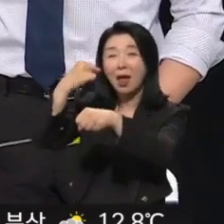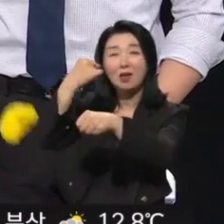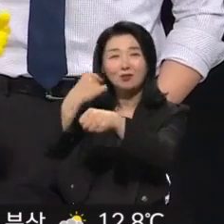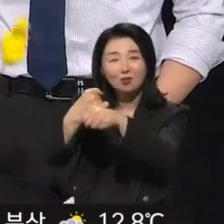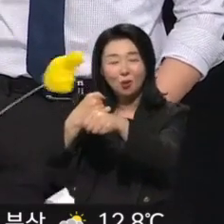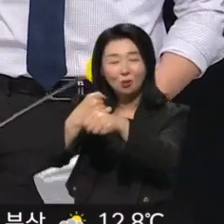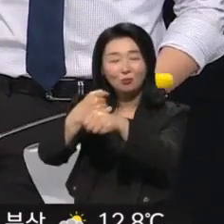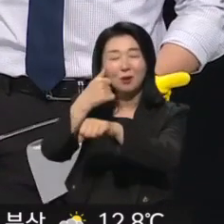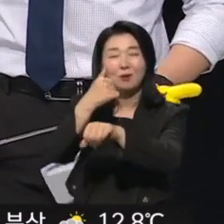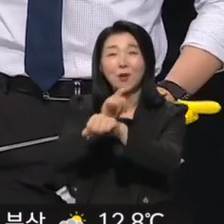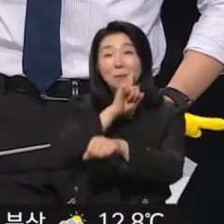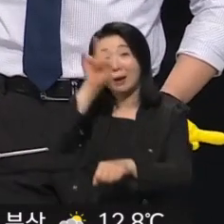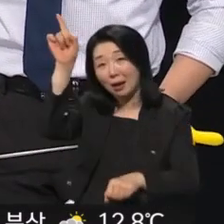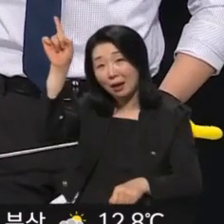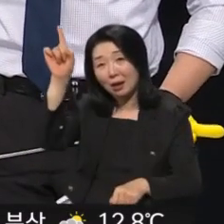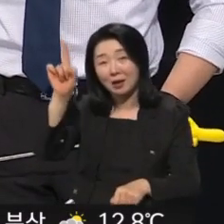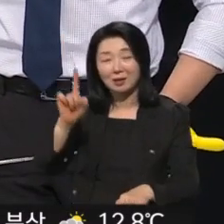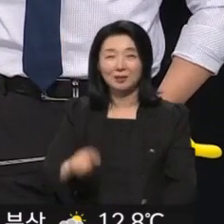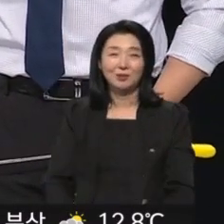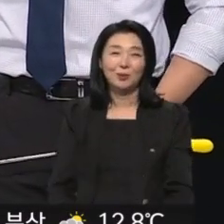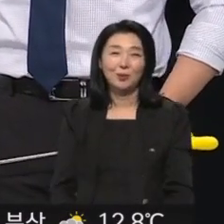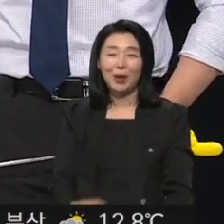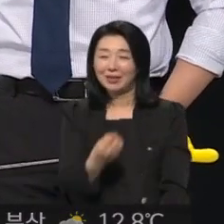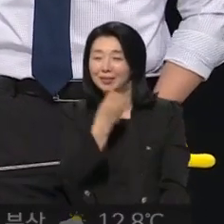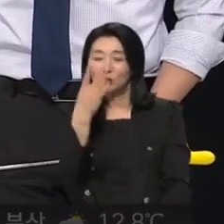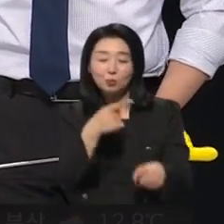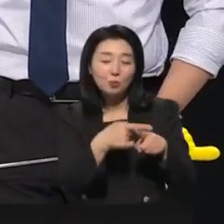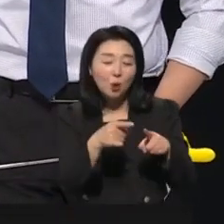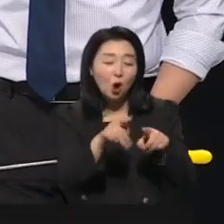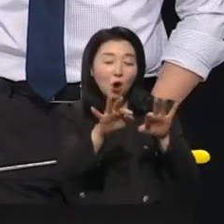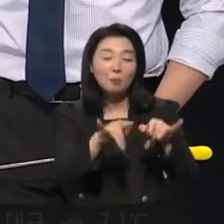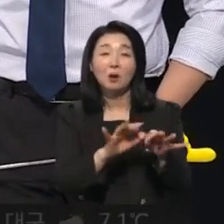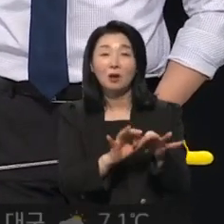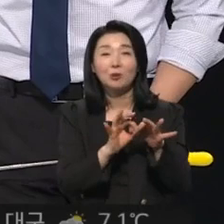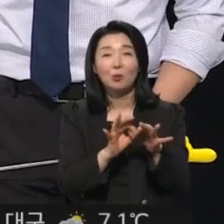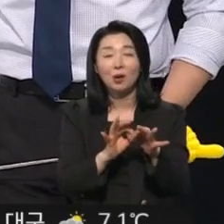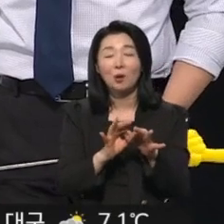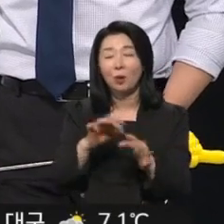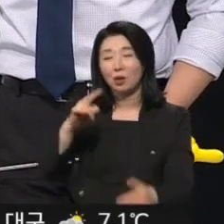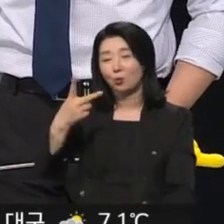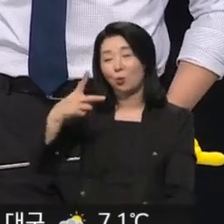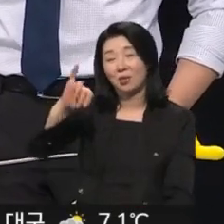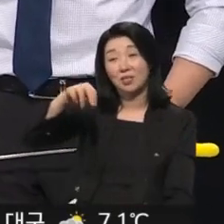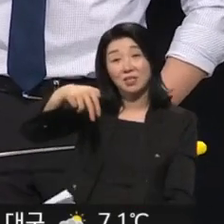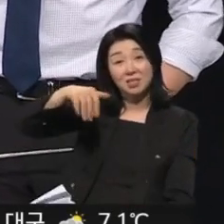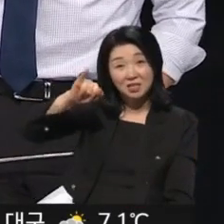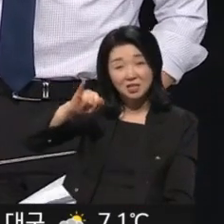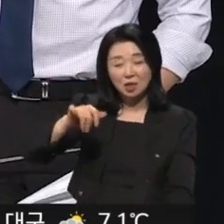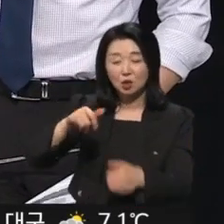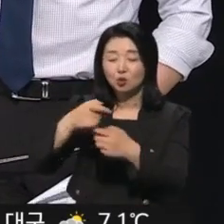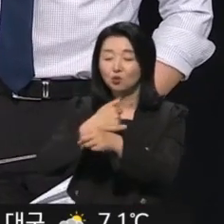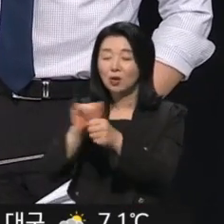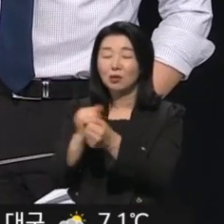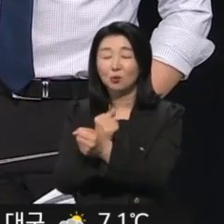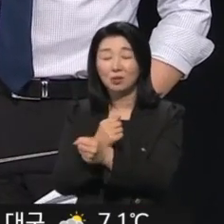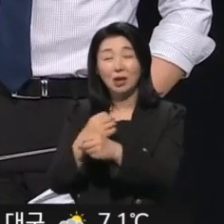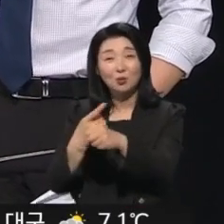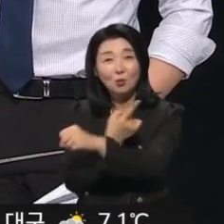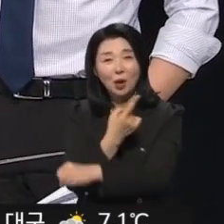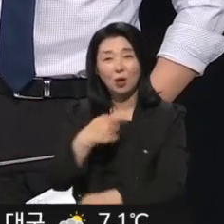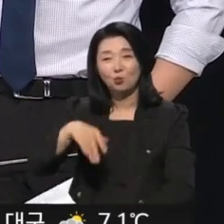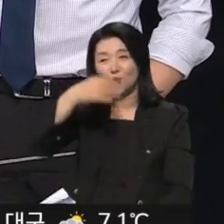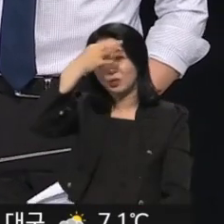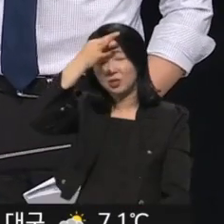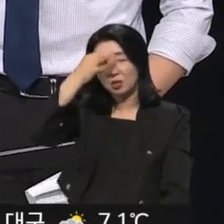앞서 김 대변인은 논평을 통해 김 여사가 도이치모터스 외에 우리 기술이라는 종목의 주가 조작에도 관여했다는